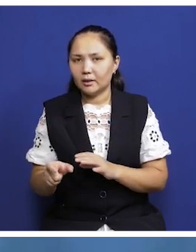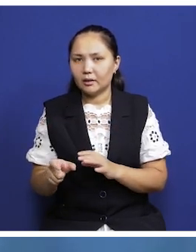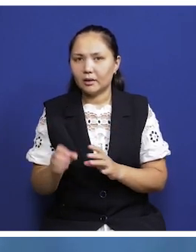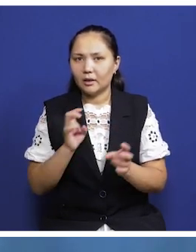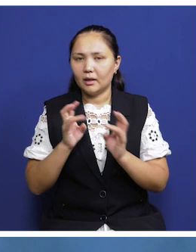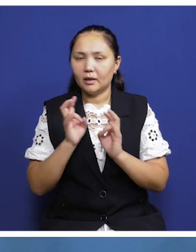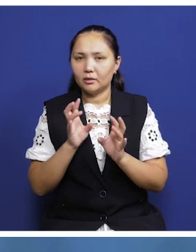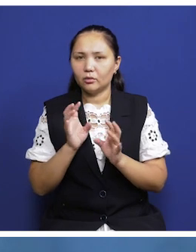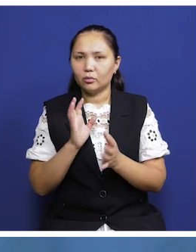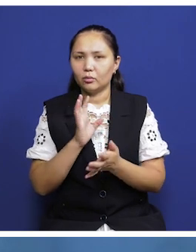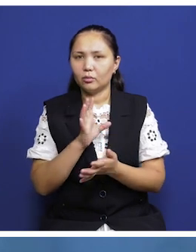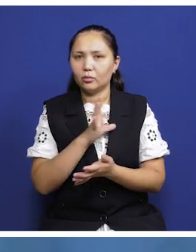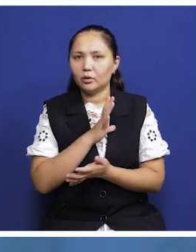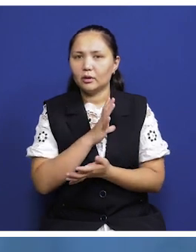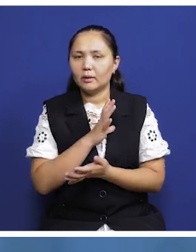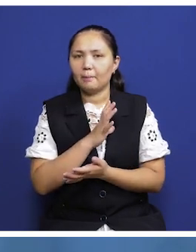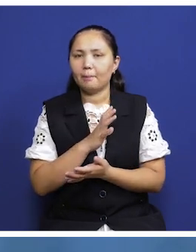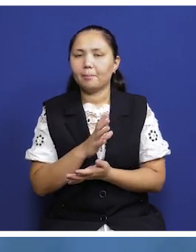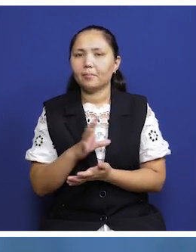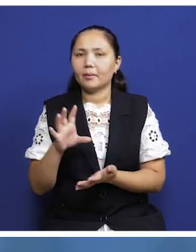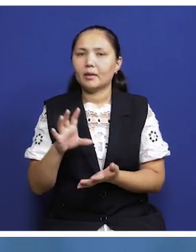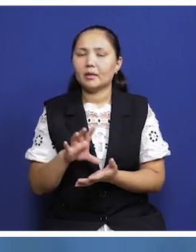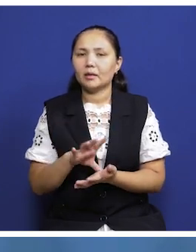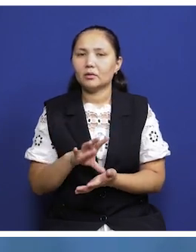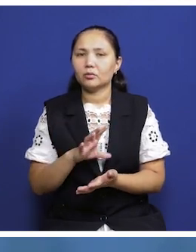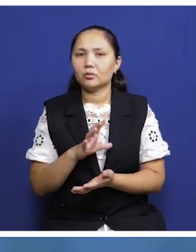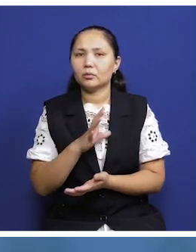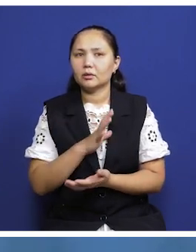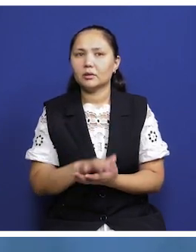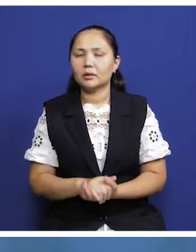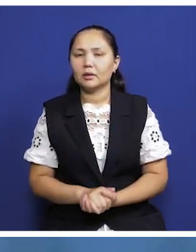белсенді қатысып осындай бағдарлама бар, осы мүмкіншілікті жіберіп алмаңыздар.